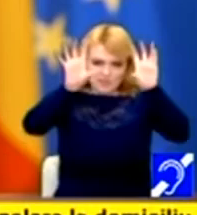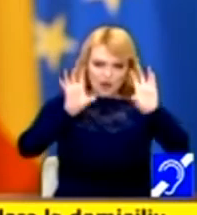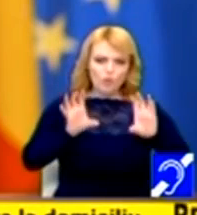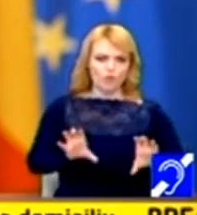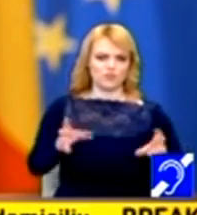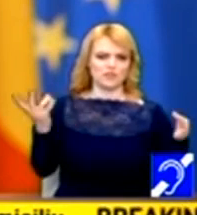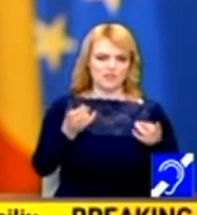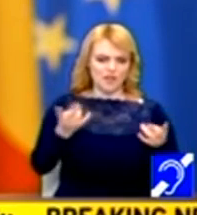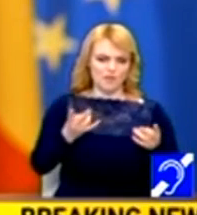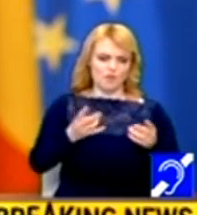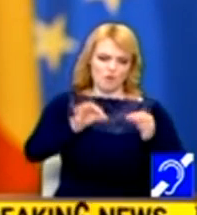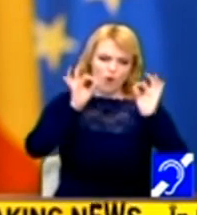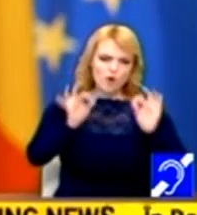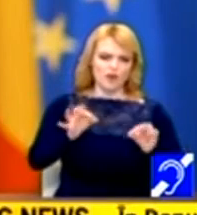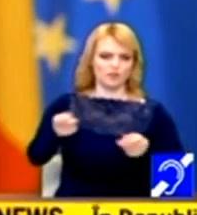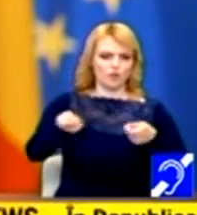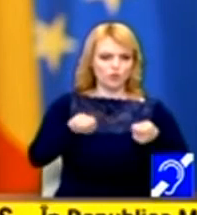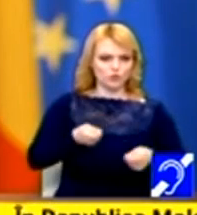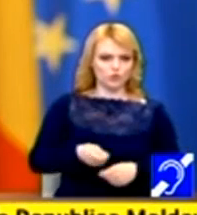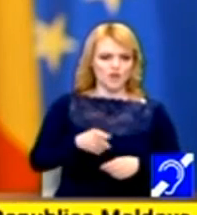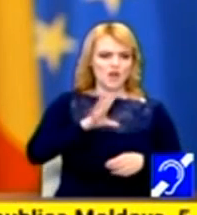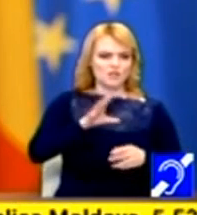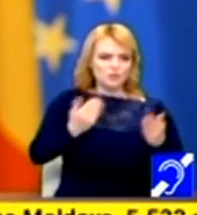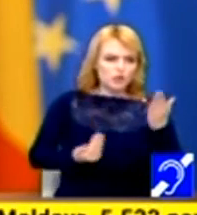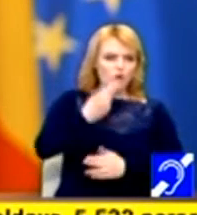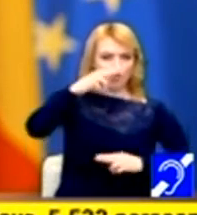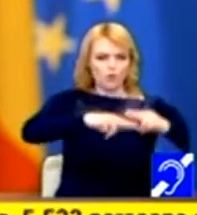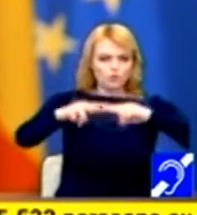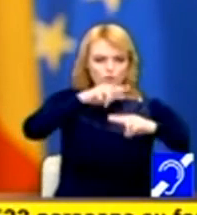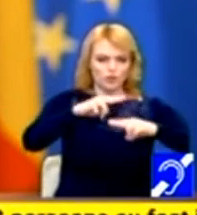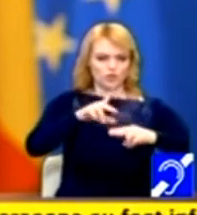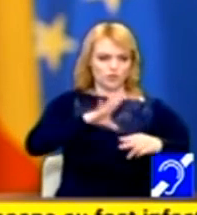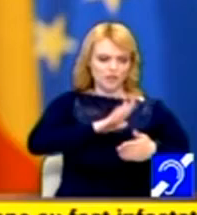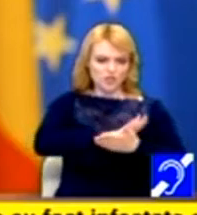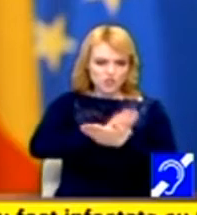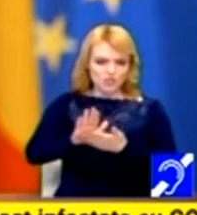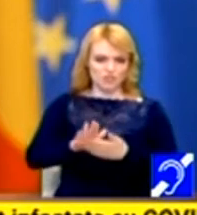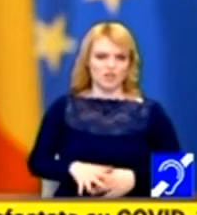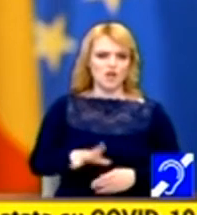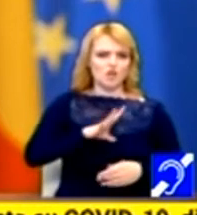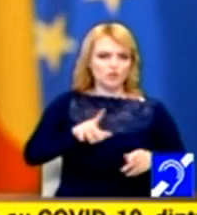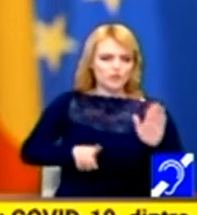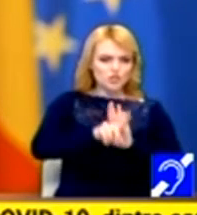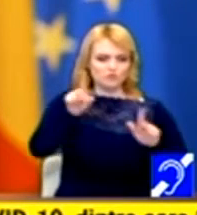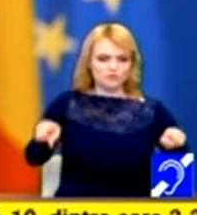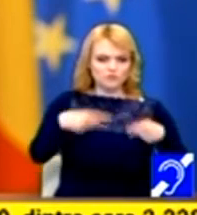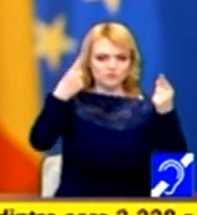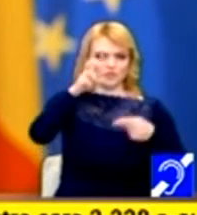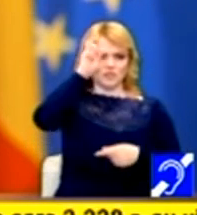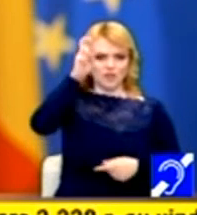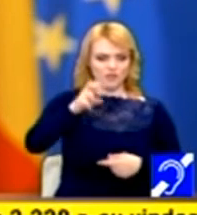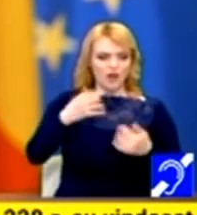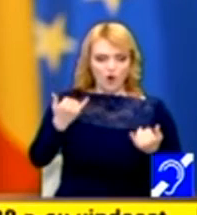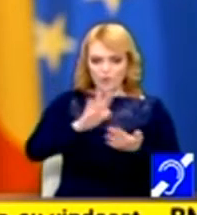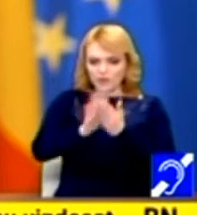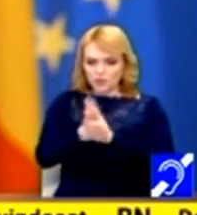trebuie croită într-un mod coerent, astfel încât să permită intervenția rapidă a statului. Într-o situație de urgență